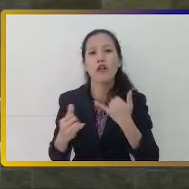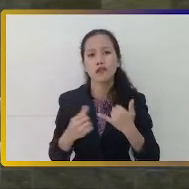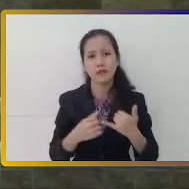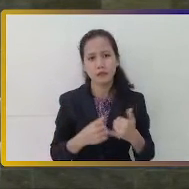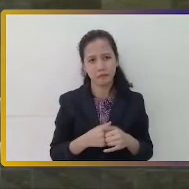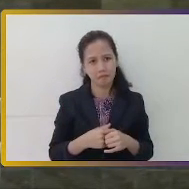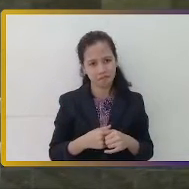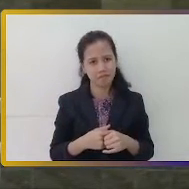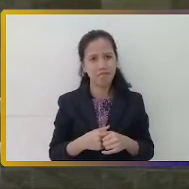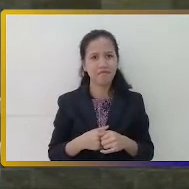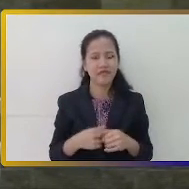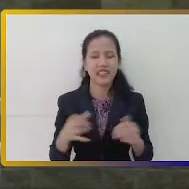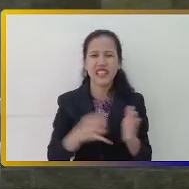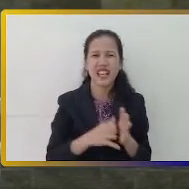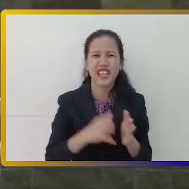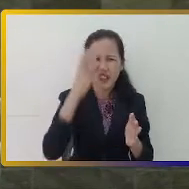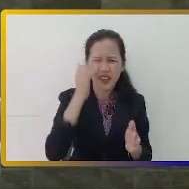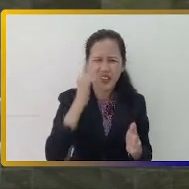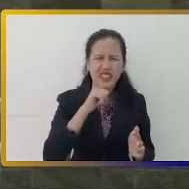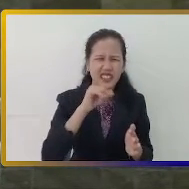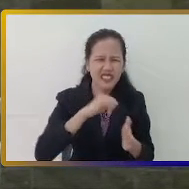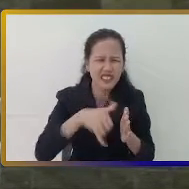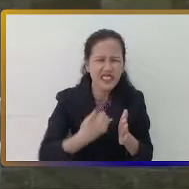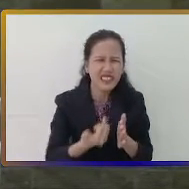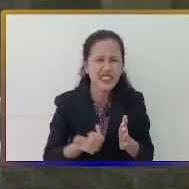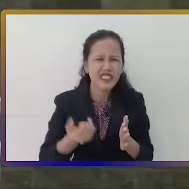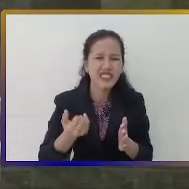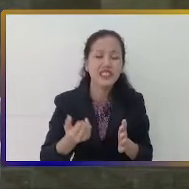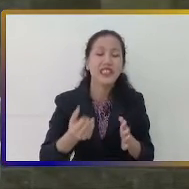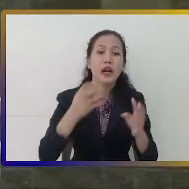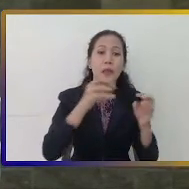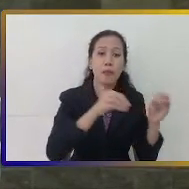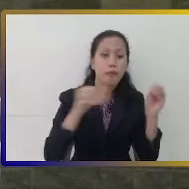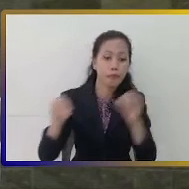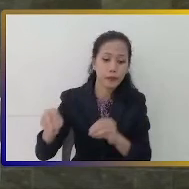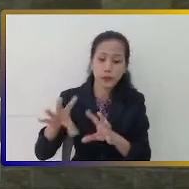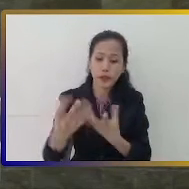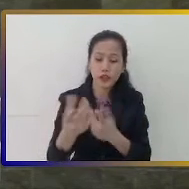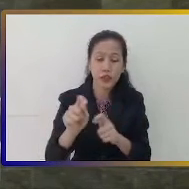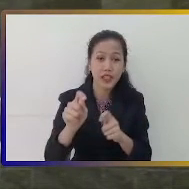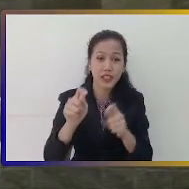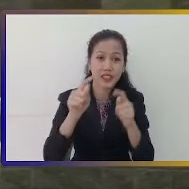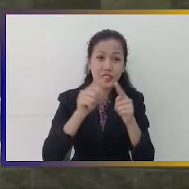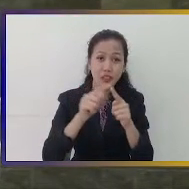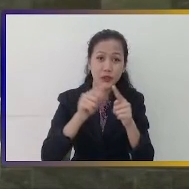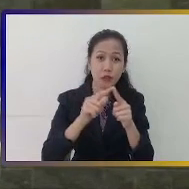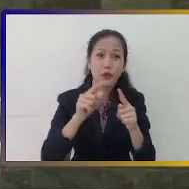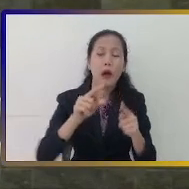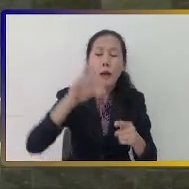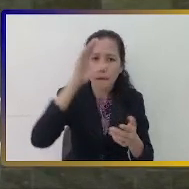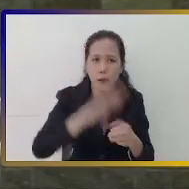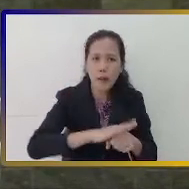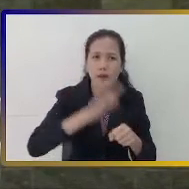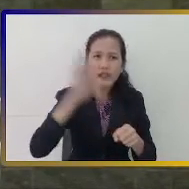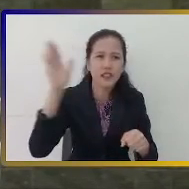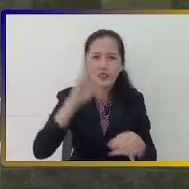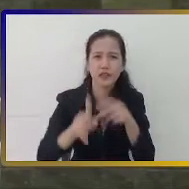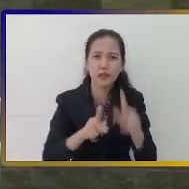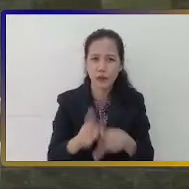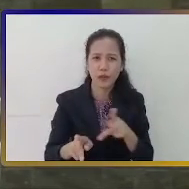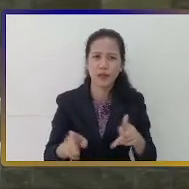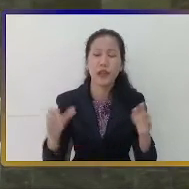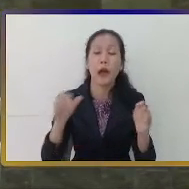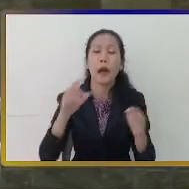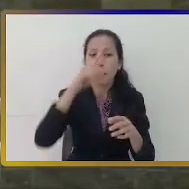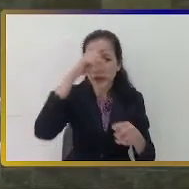Kaya kapatid, huwag tayong magtitiwala sa mga tao. Huwag tayong magtitiwala sa mga pangapangako ng tao, pagkat ang pangako ng tao ay